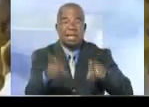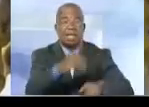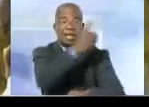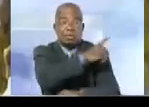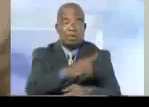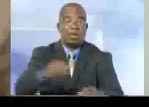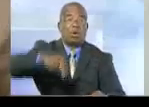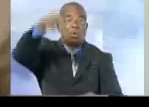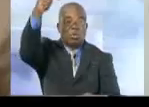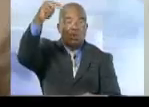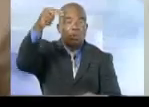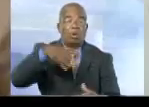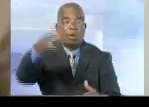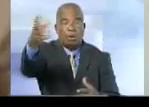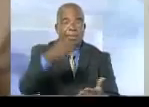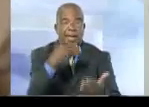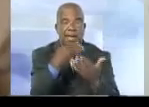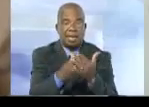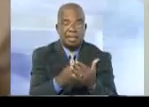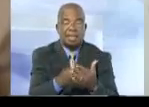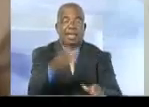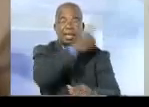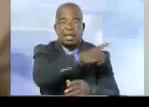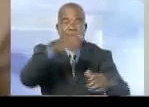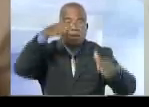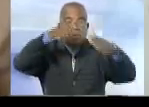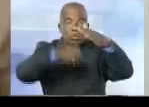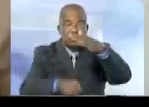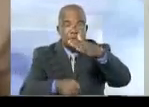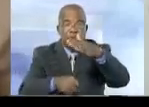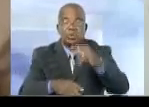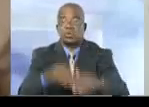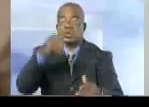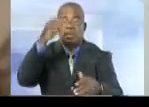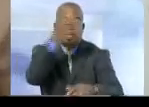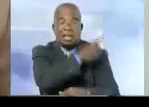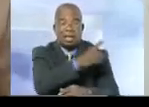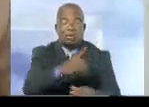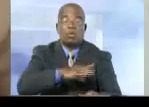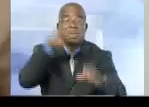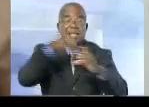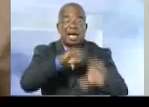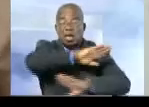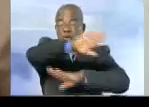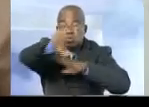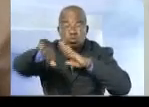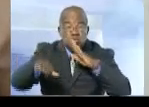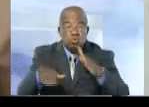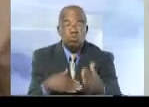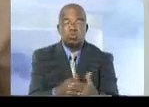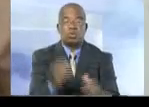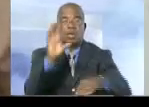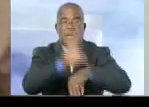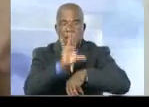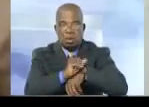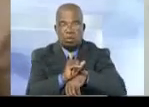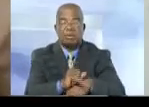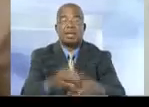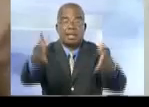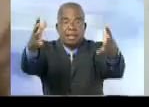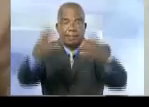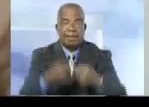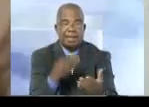façon exceptionnelle pour l'année 2013 encore le dédouanement des motos dans les conditions actuelles, c'est vraiment la